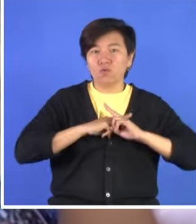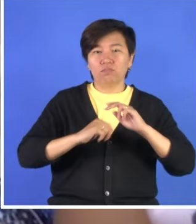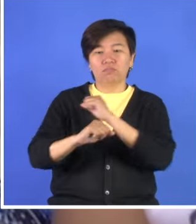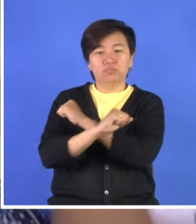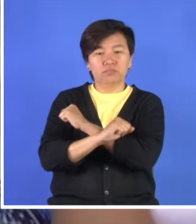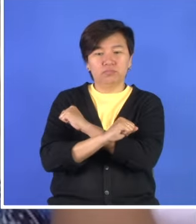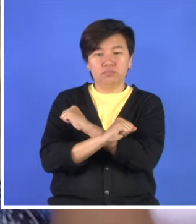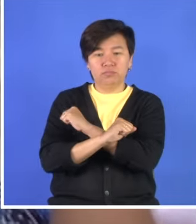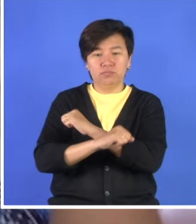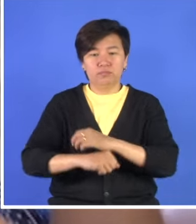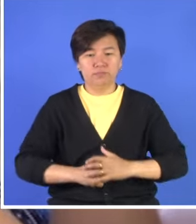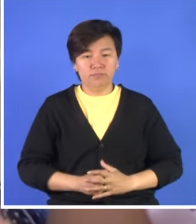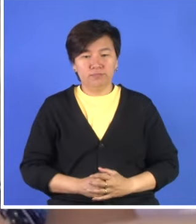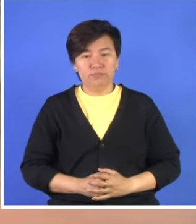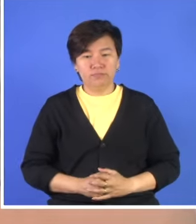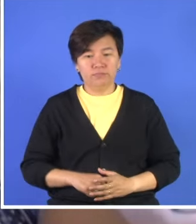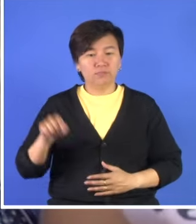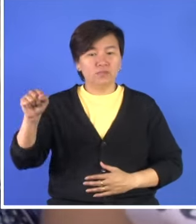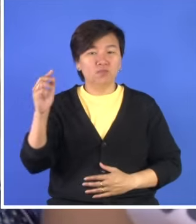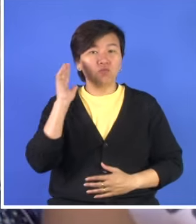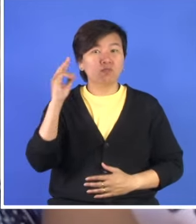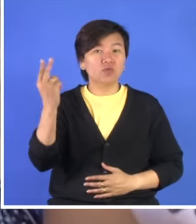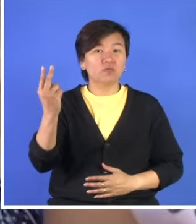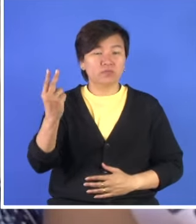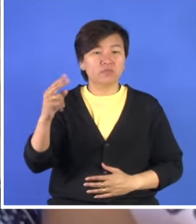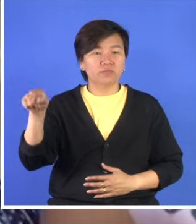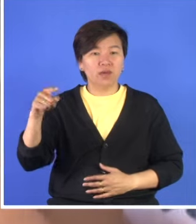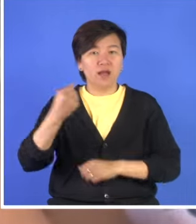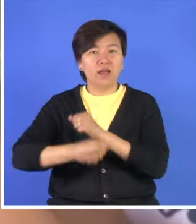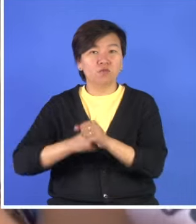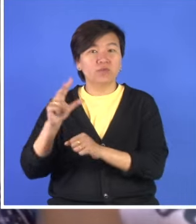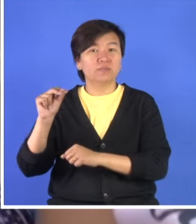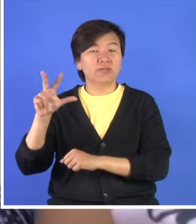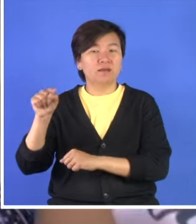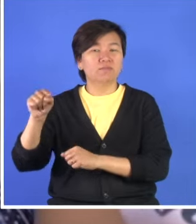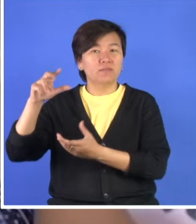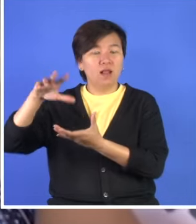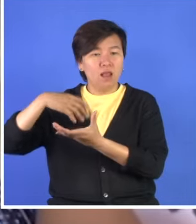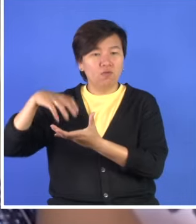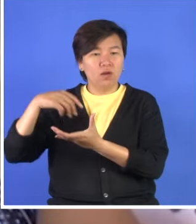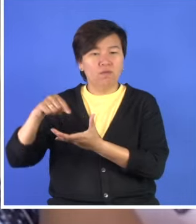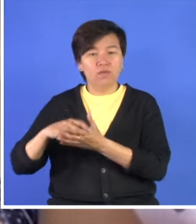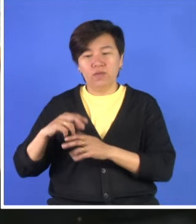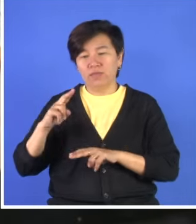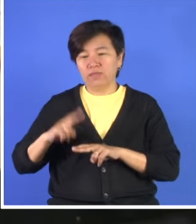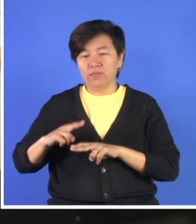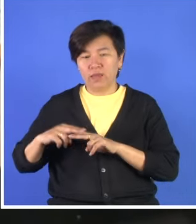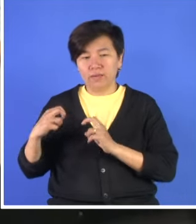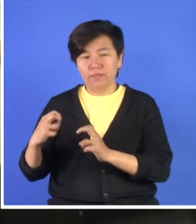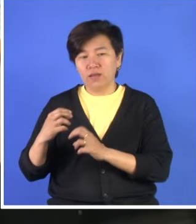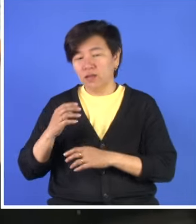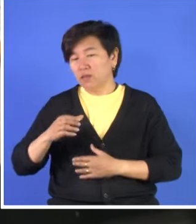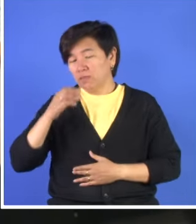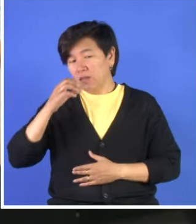ขาด่า ส่วนฝั่งคู่กรณีคือนายสยุมภูอายุ33ปีเขาเล่าให้ฟังว่าตอนนั้นนะเขาก็นั่งเล่นกันอยู่หน้าบ้านนะคะ